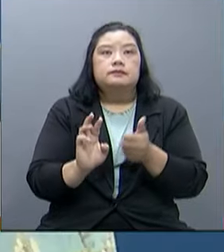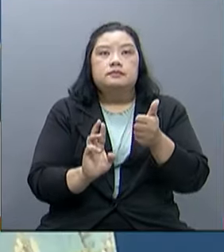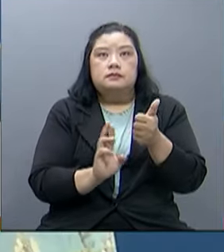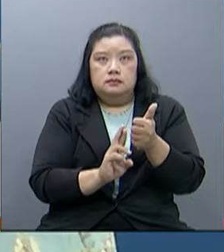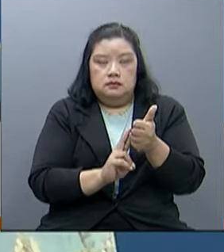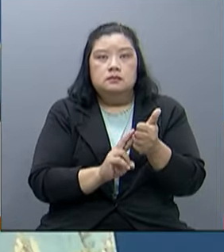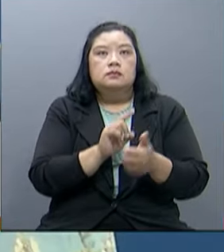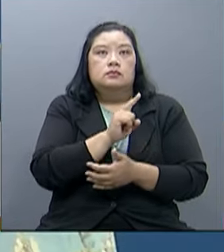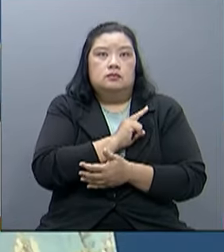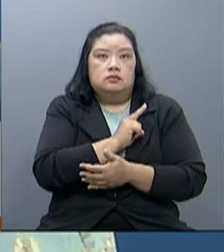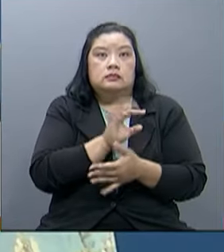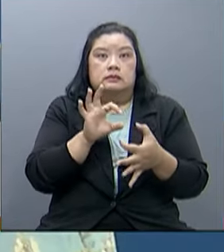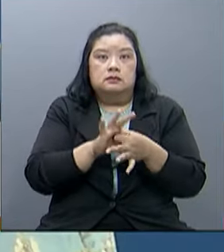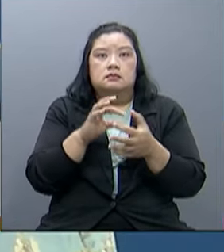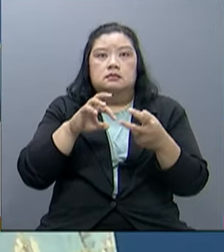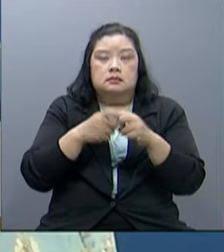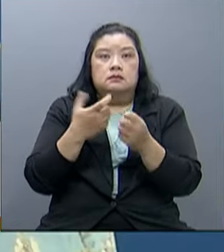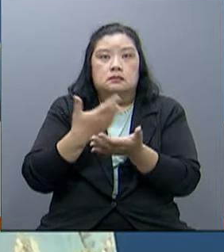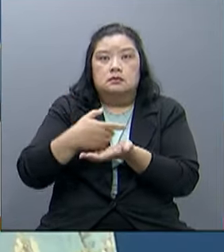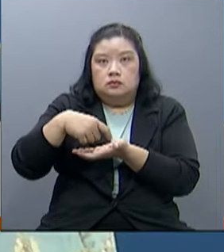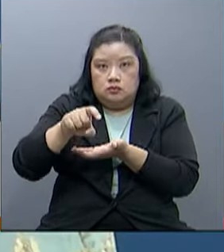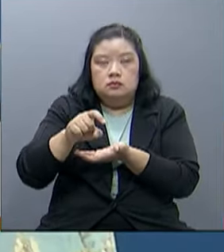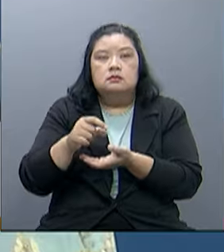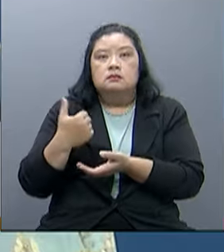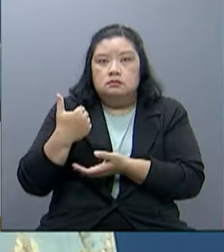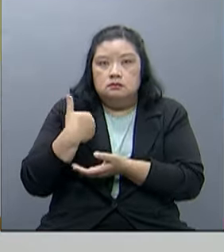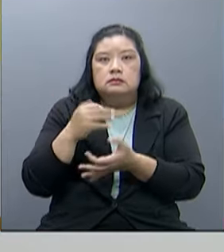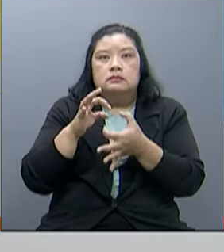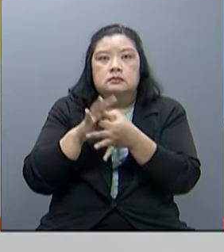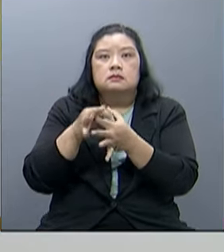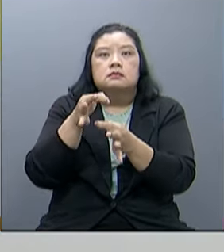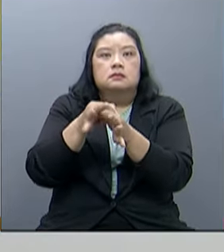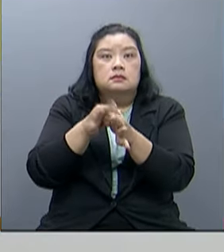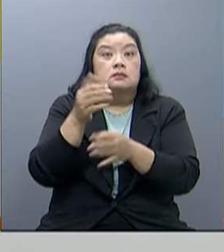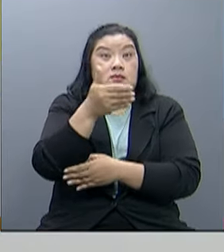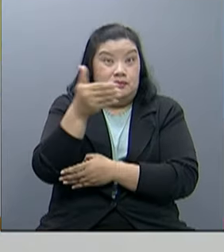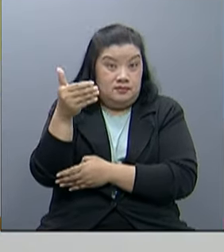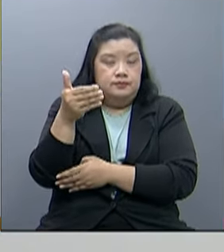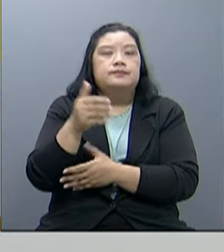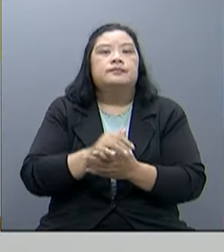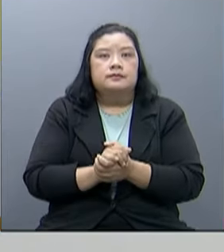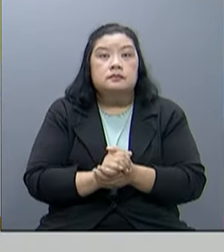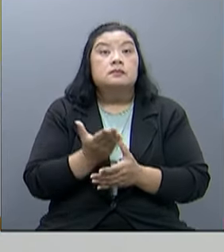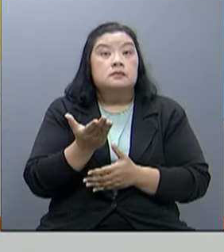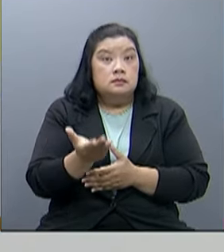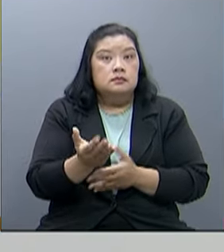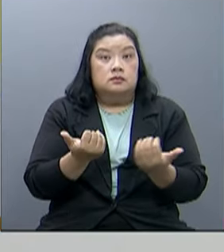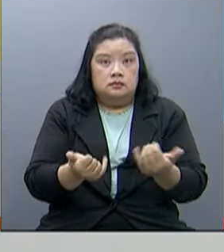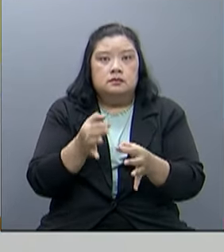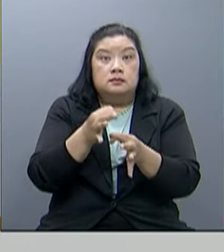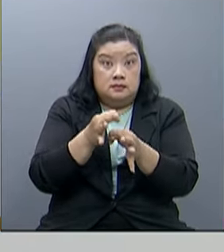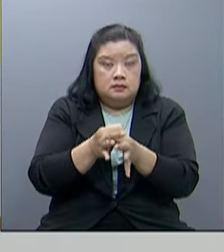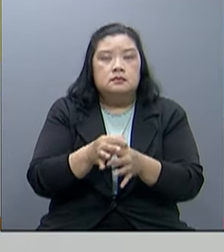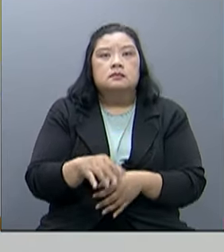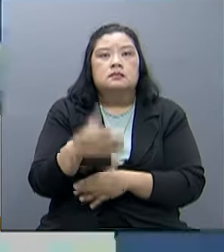สายกำกับระบบชำระเงินและคุ้มครองผู้ใช้บริการทางการเงินธนาคารแห่งประเทศไทยบอกว่าขณะนี้แบงก์ชาติและหน่วย